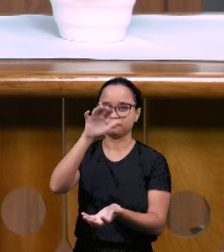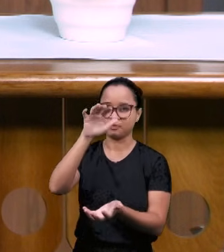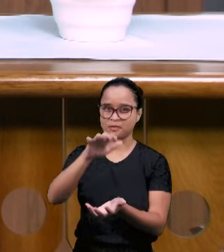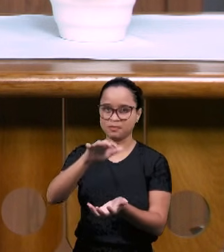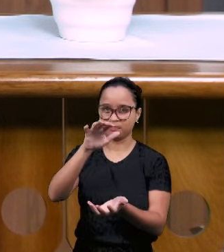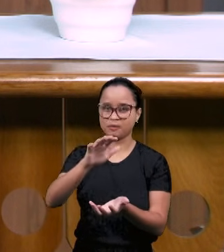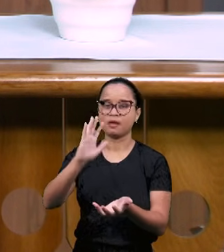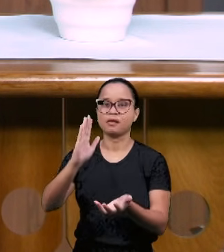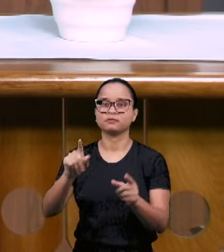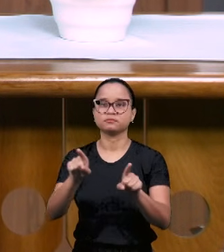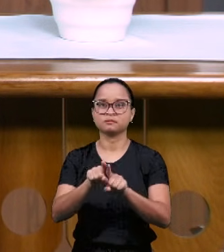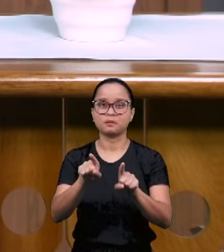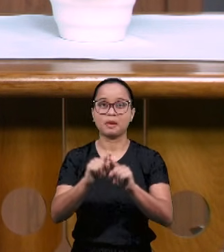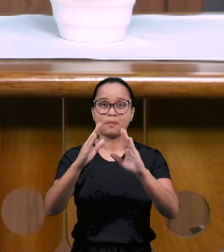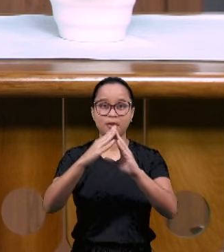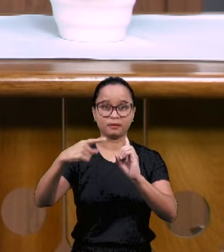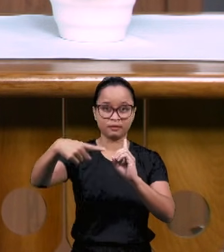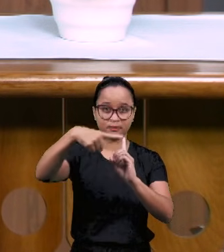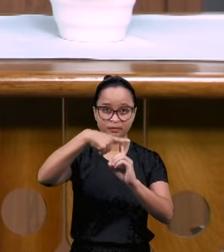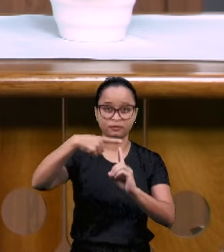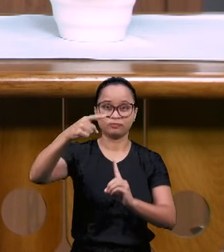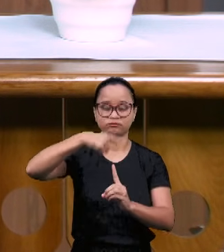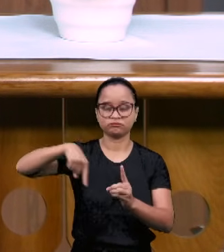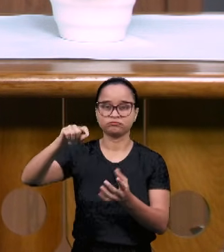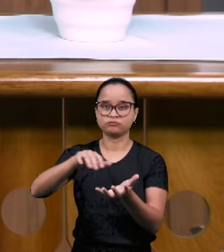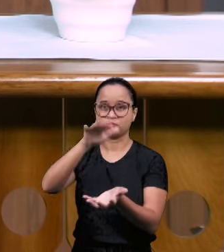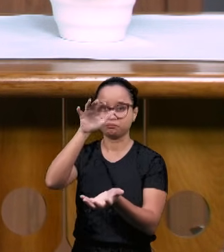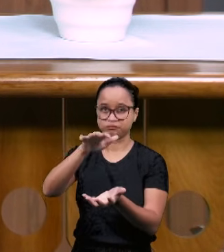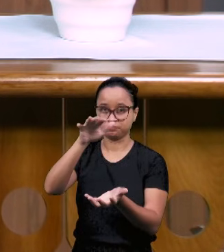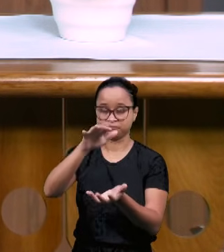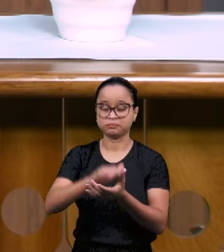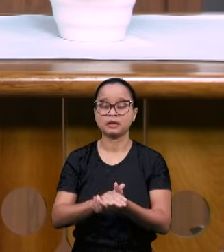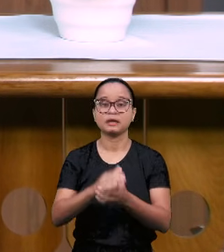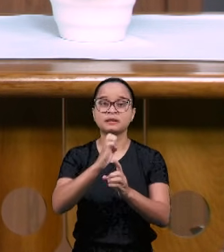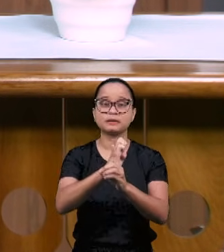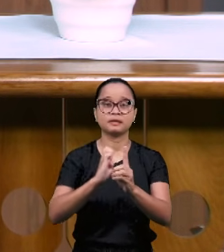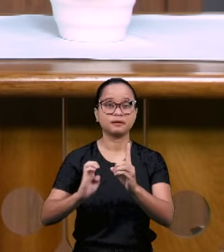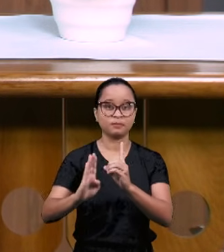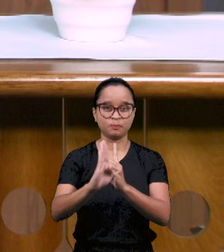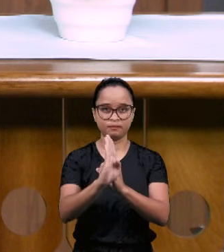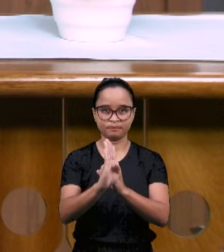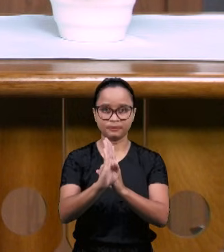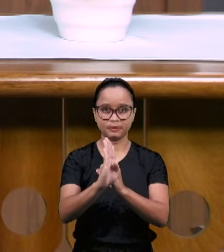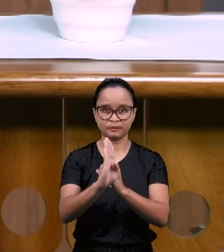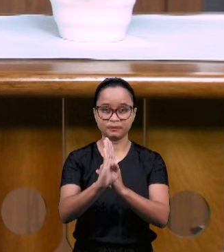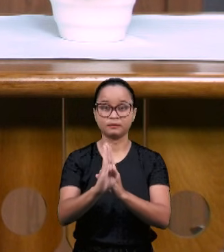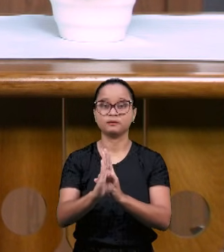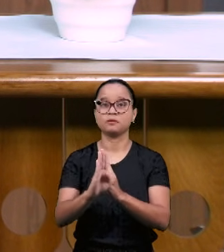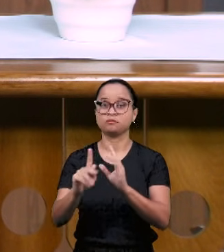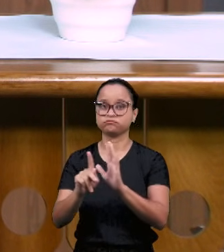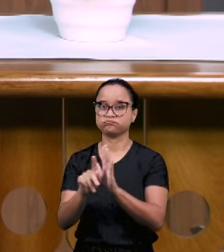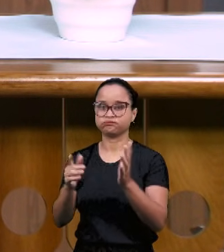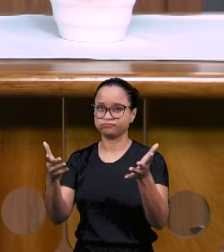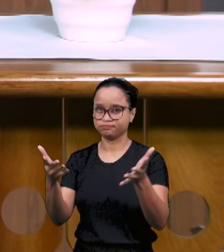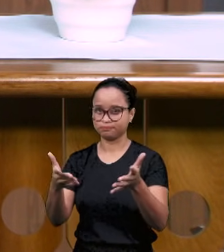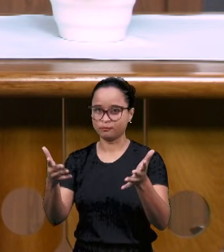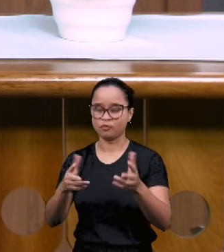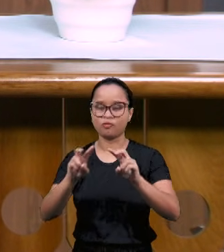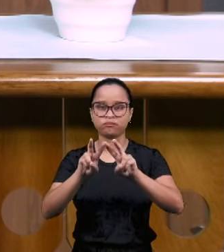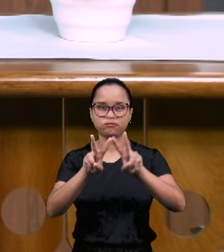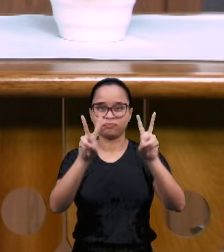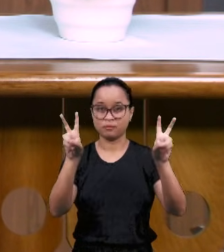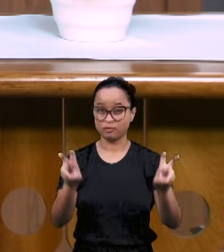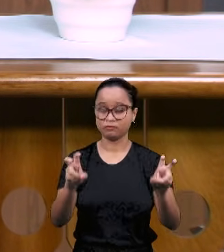aussi pour nos églises via satellite de notre école biblique dominicale d'aujourd'hui, dont le